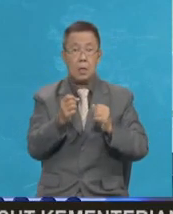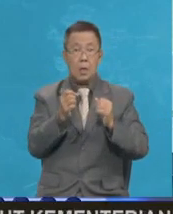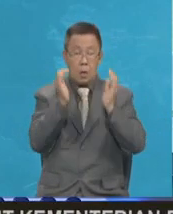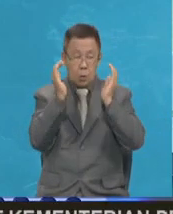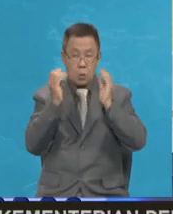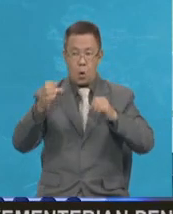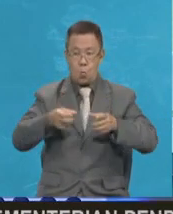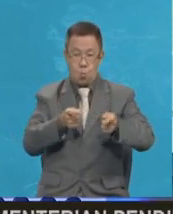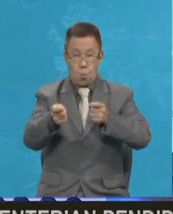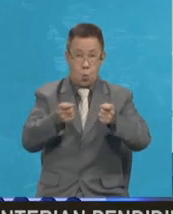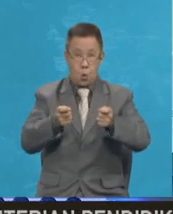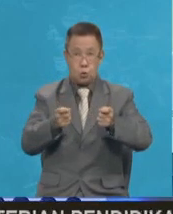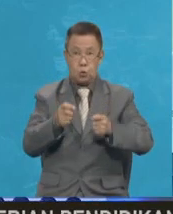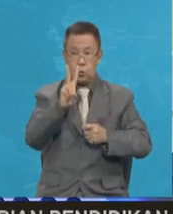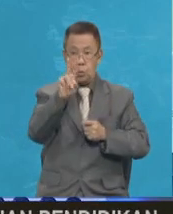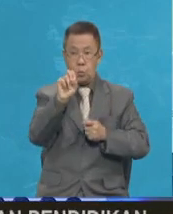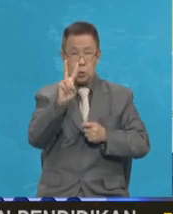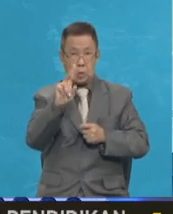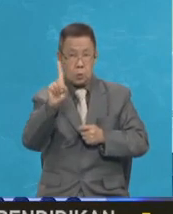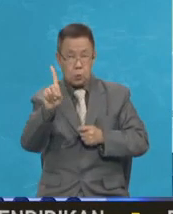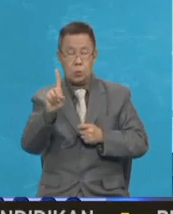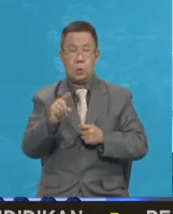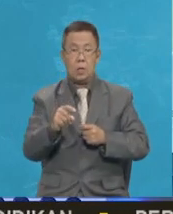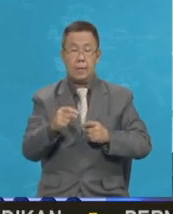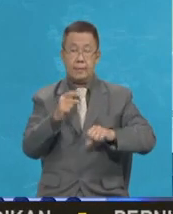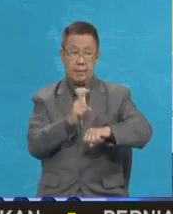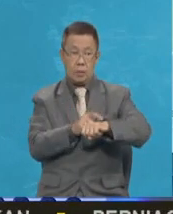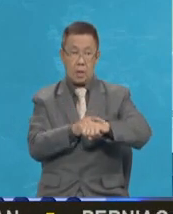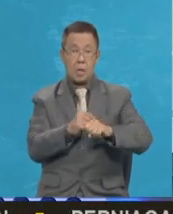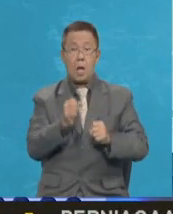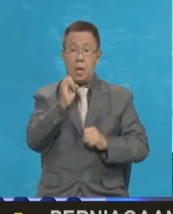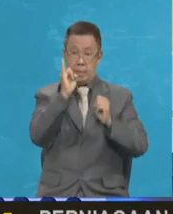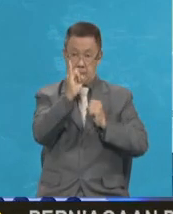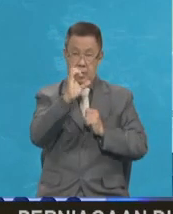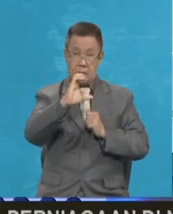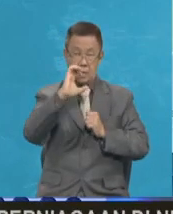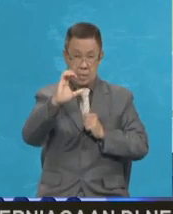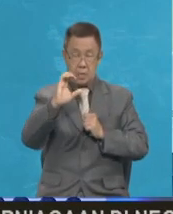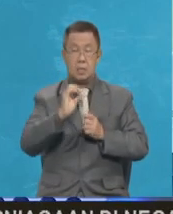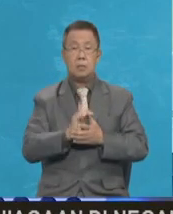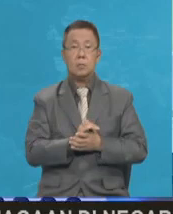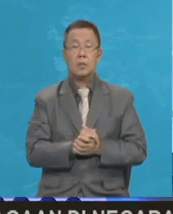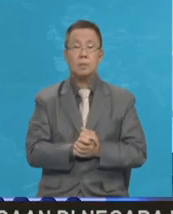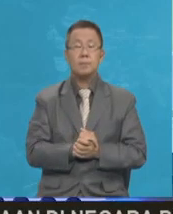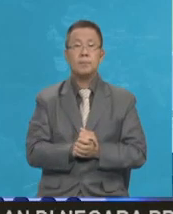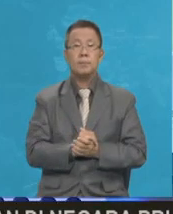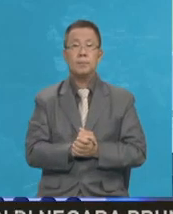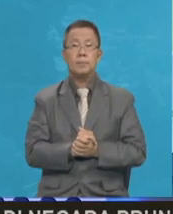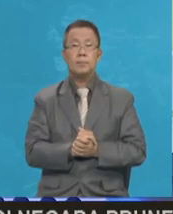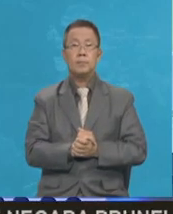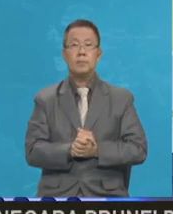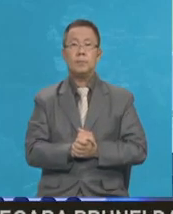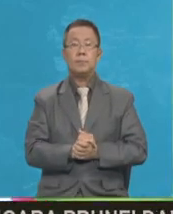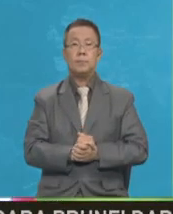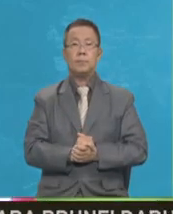mempengaruhi kan ASEAN 2020 satu acara berlangsung di pusat persidangan and Hai bangsa prakas